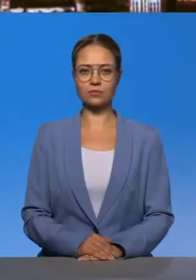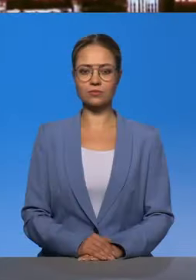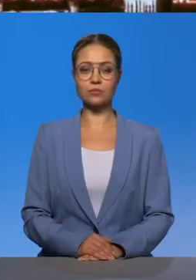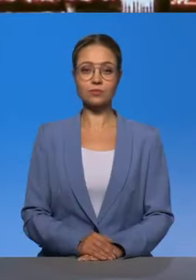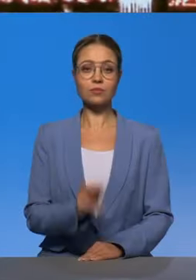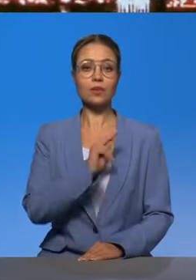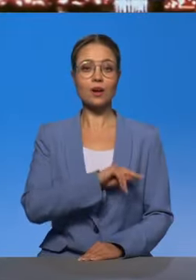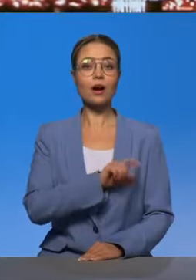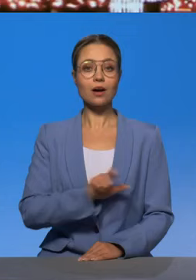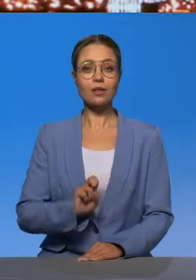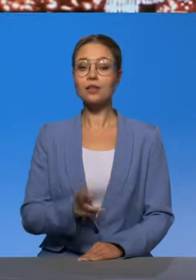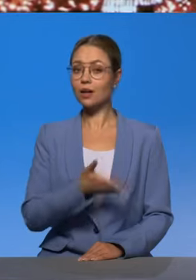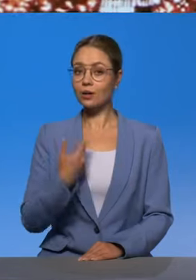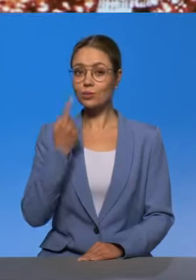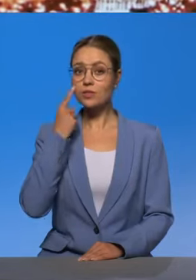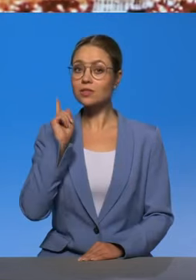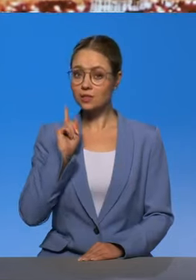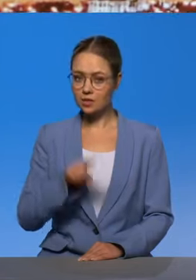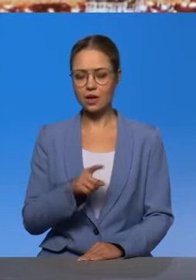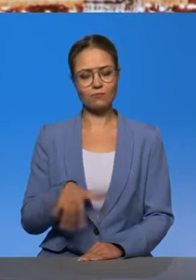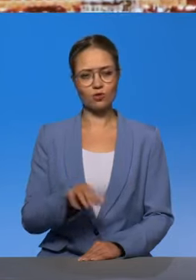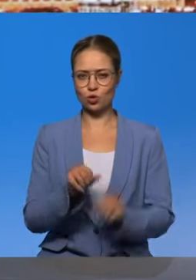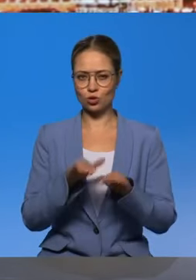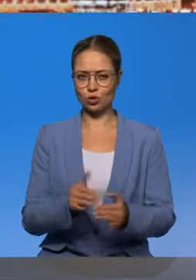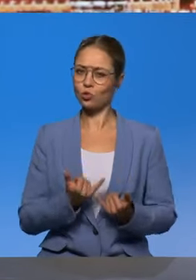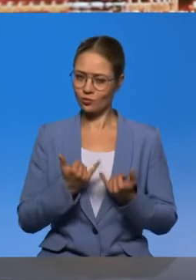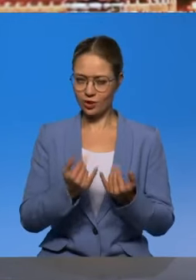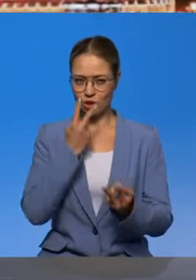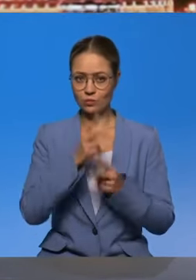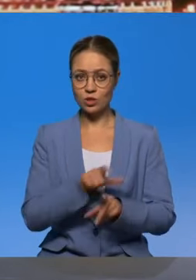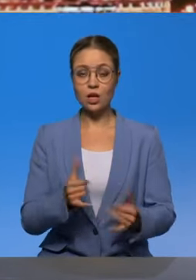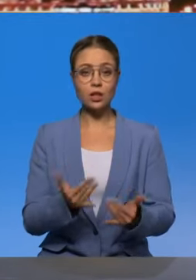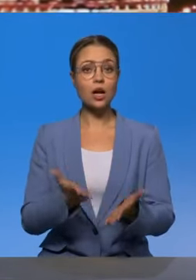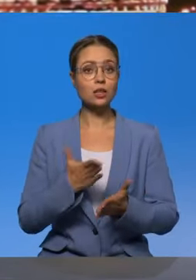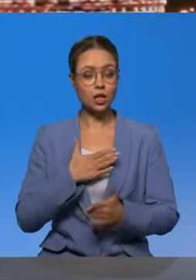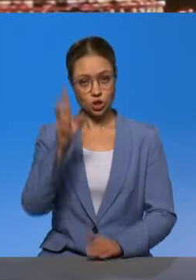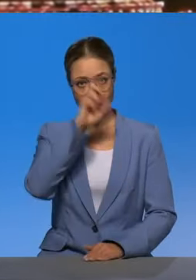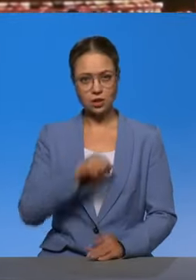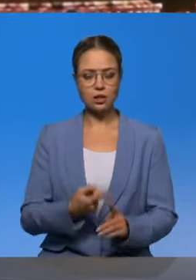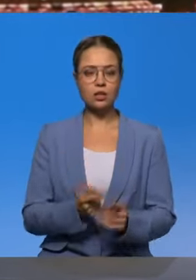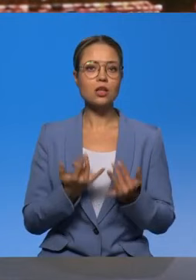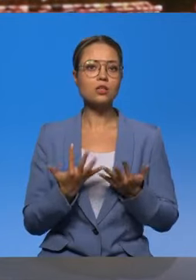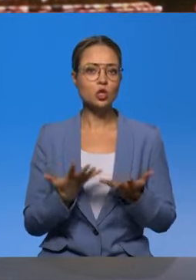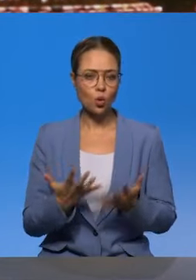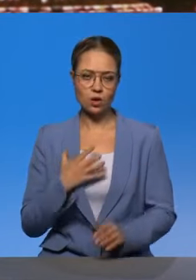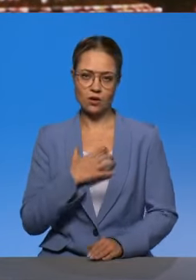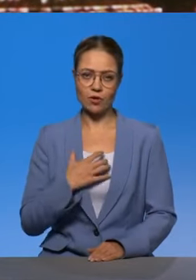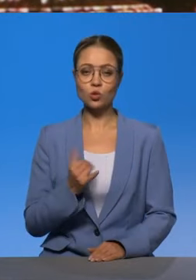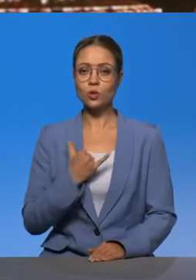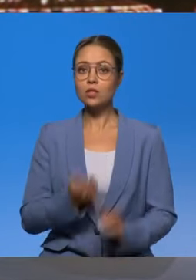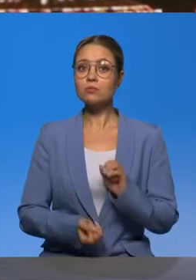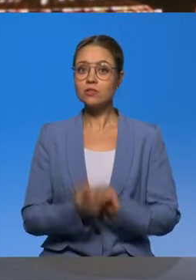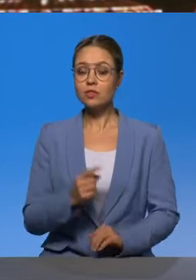кадры, как мы знаем, уважаемые зрители, решают все. А для нашей страны это настолько сейчас важный вопрос, что у нас даже вот новый национальный проект появился,